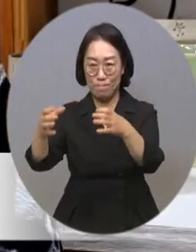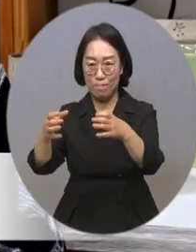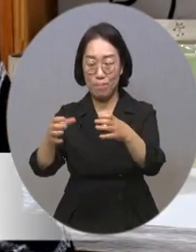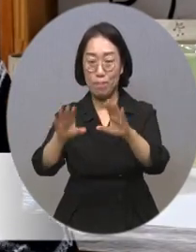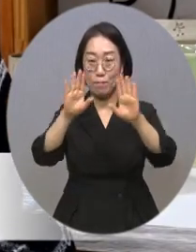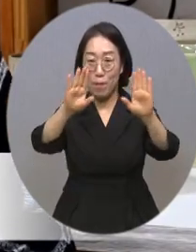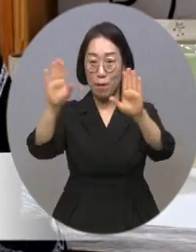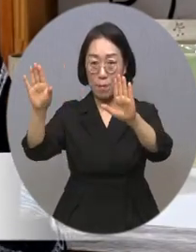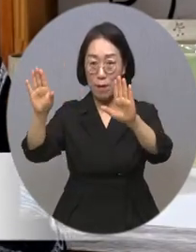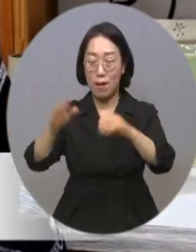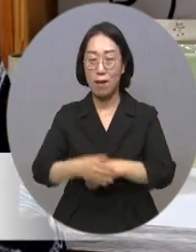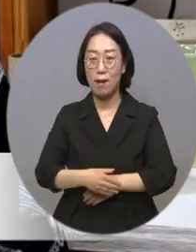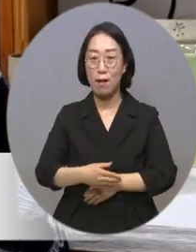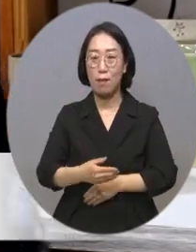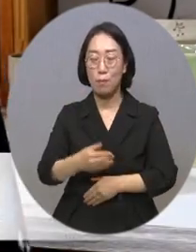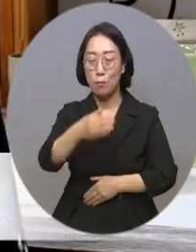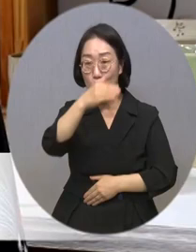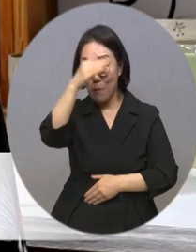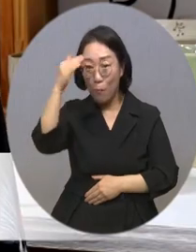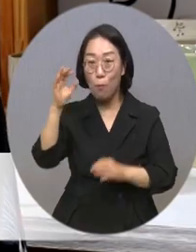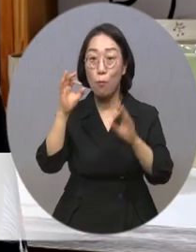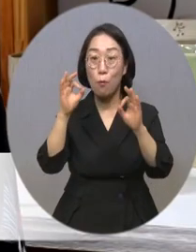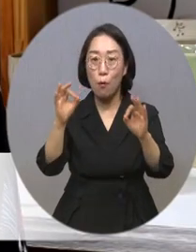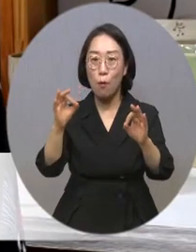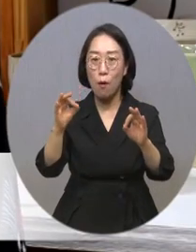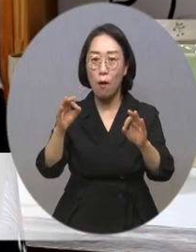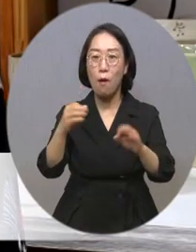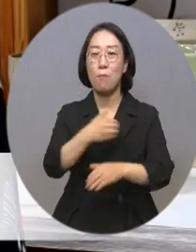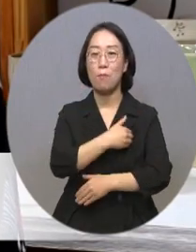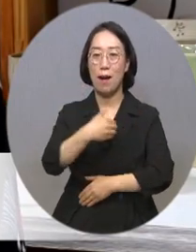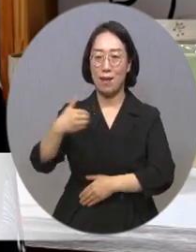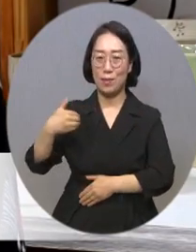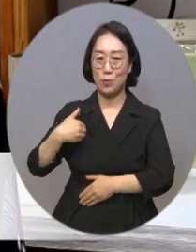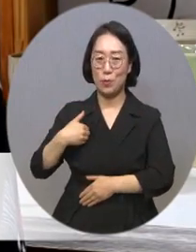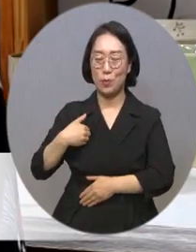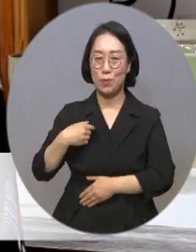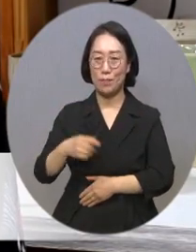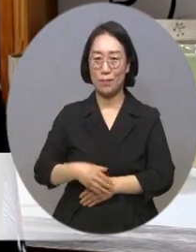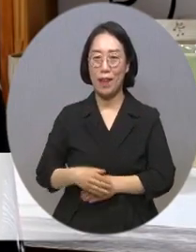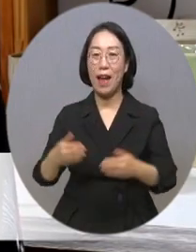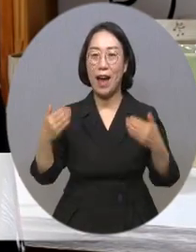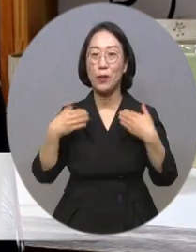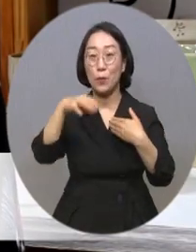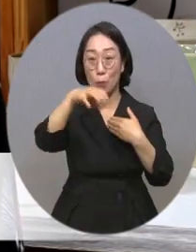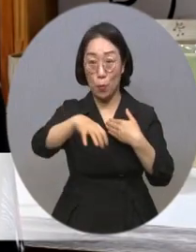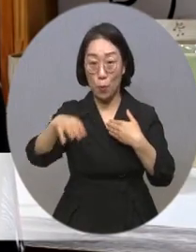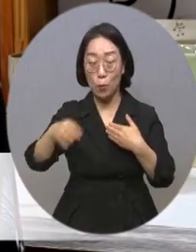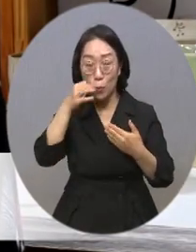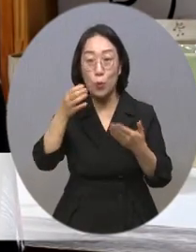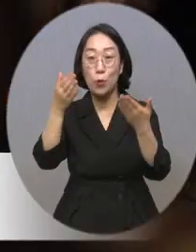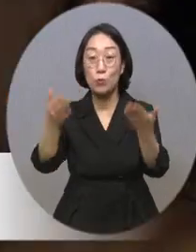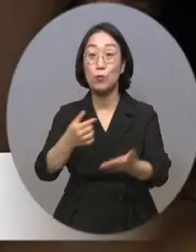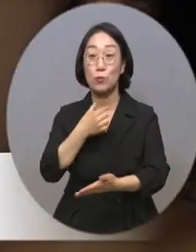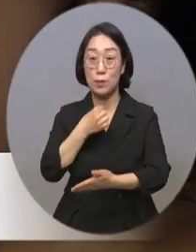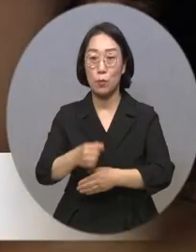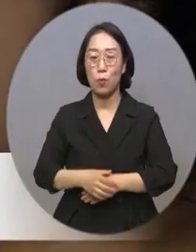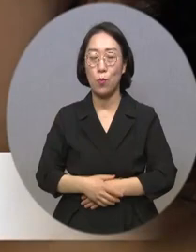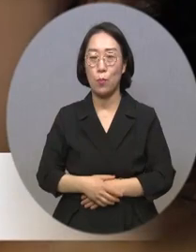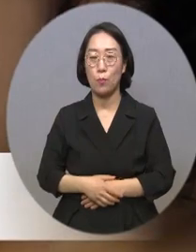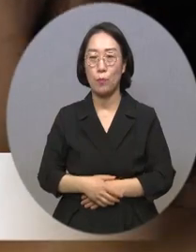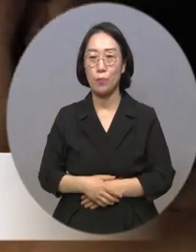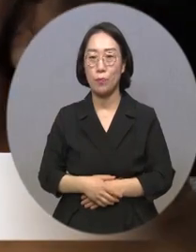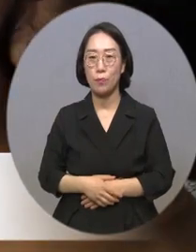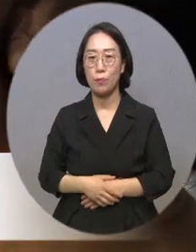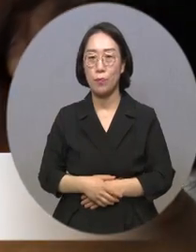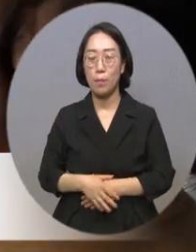붙여져 있다면은 굉장히 좀 보람이 된다 그럴까요? 그걸 좀 학교마다 하고 싶고 그리고